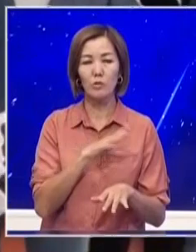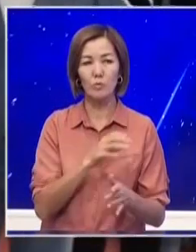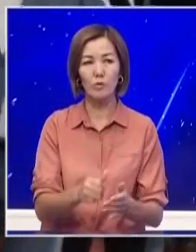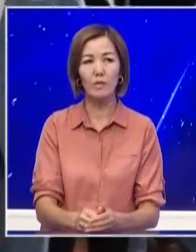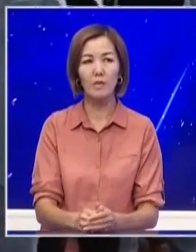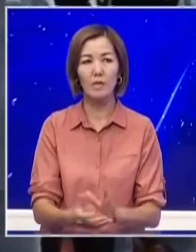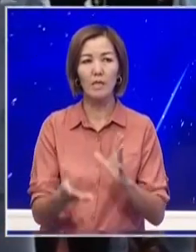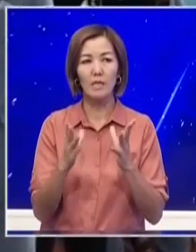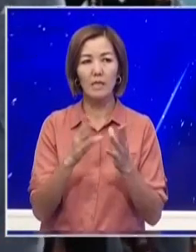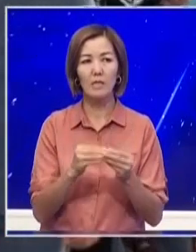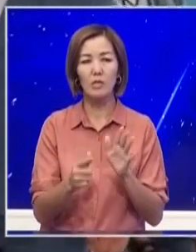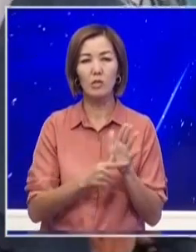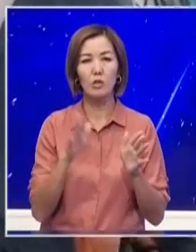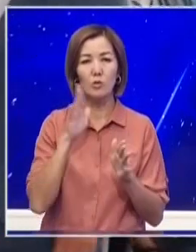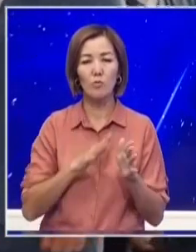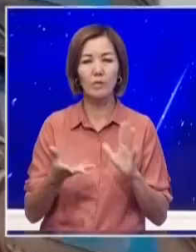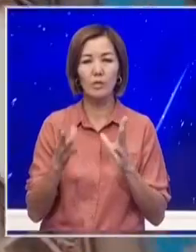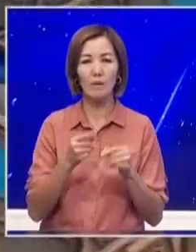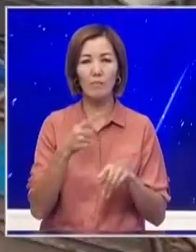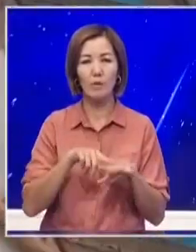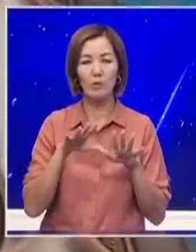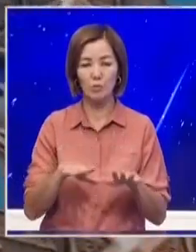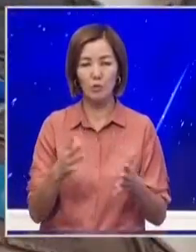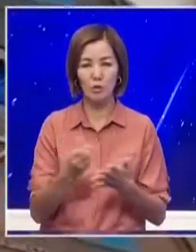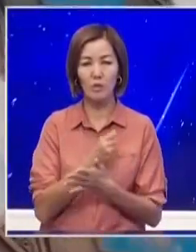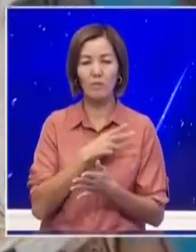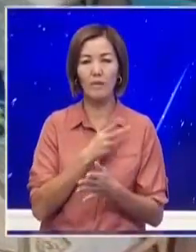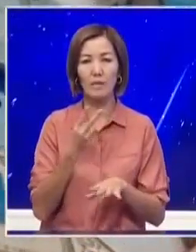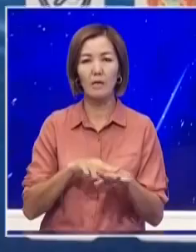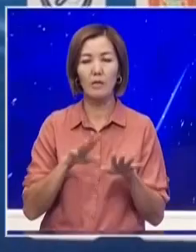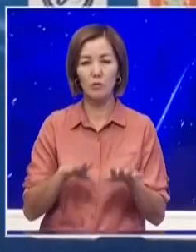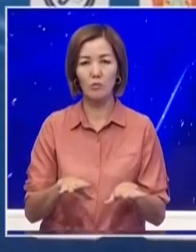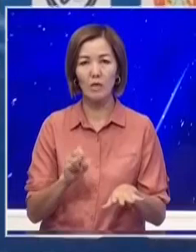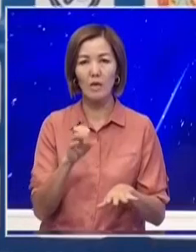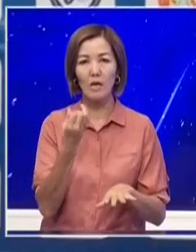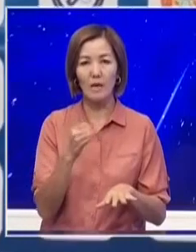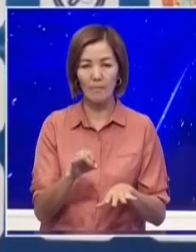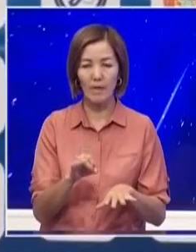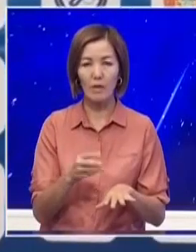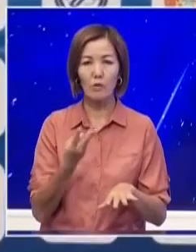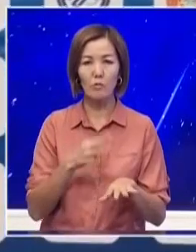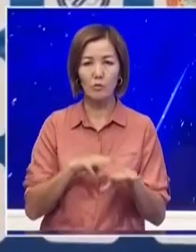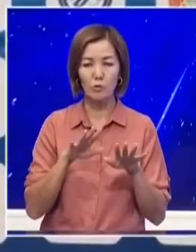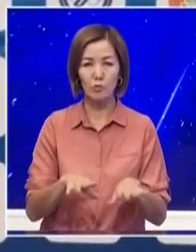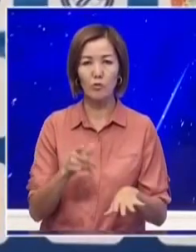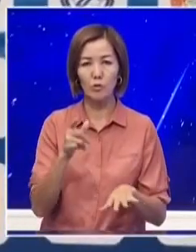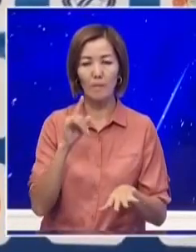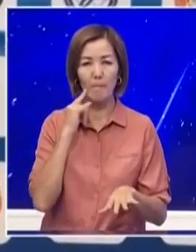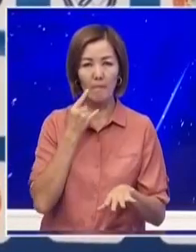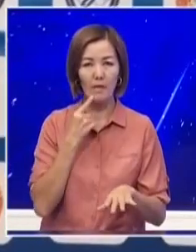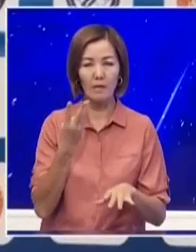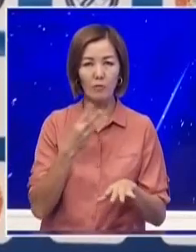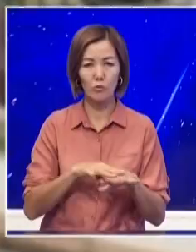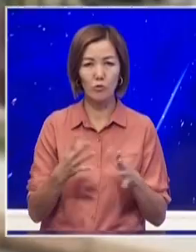көрінді. Нәтижесінде Жетісу облысы жалпы командалық есепте жеңімпаз атанды. Ал Абай облысы күміс жүлдеге ие болса, павлодарлықтар